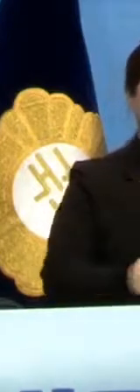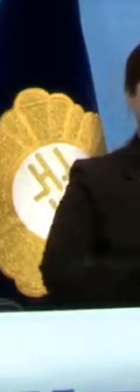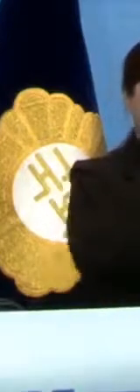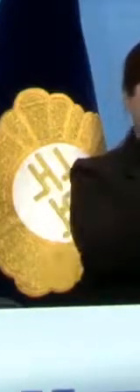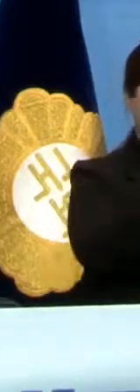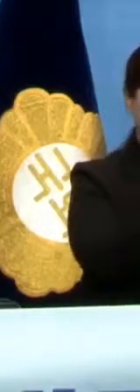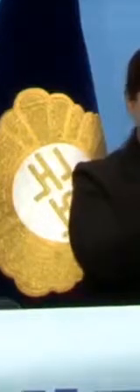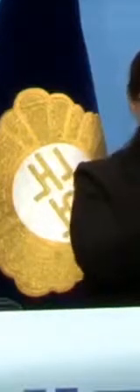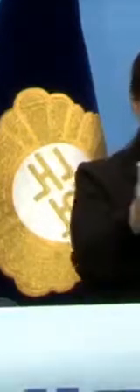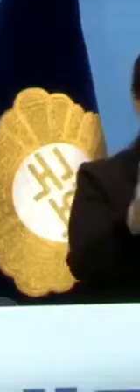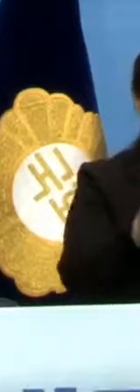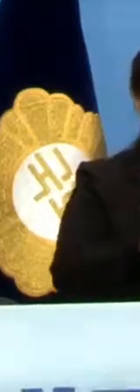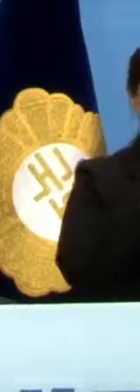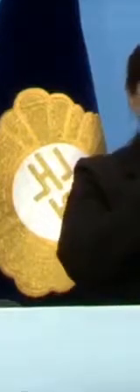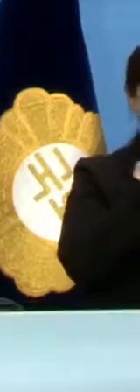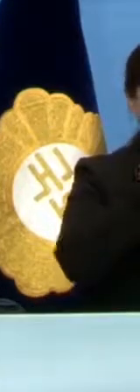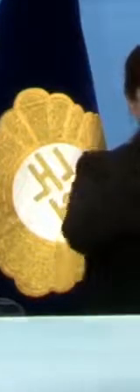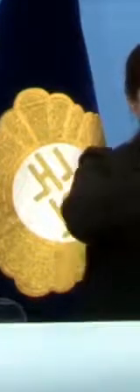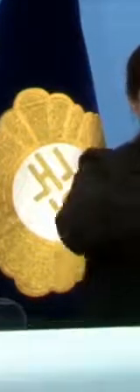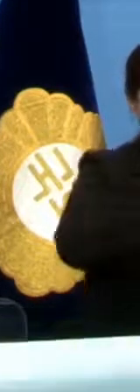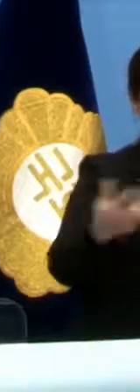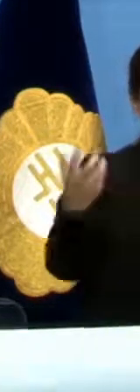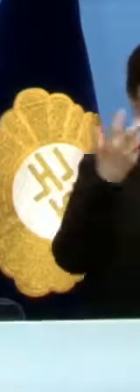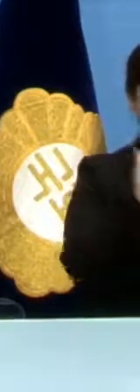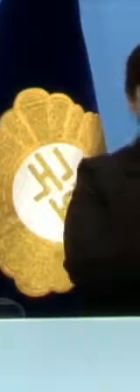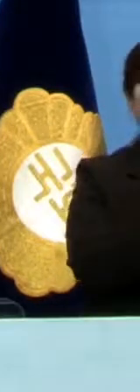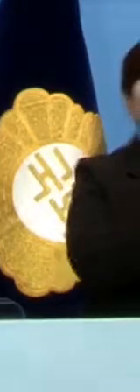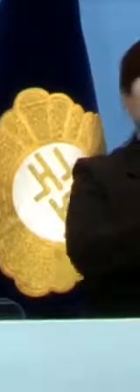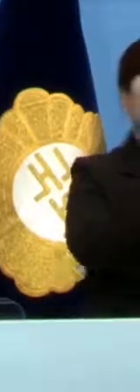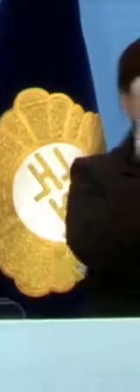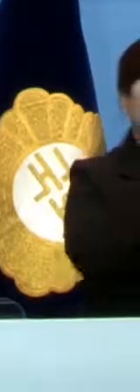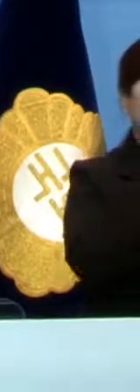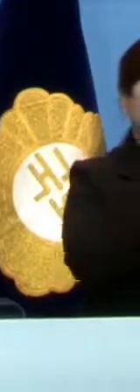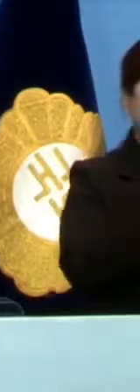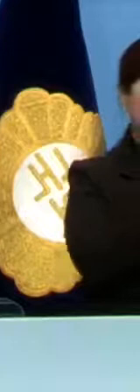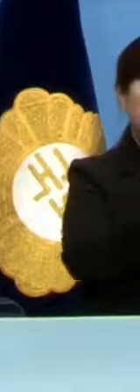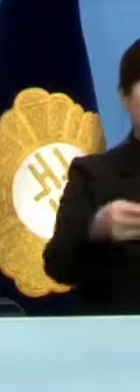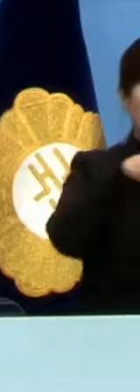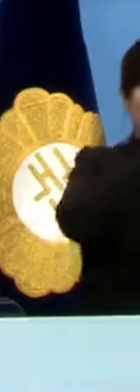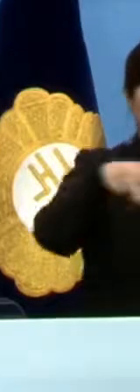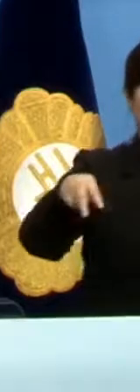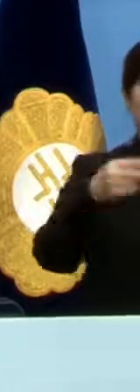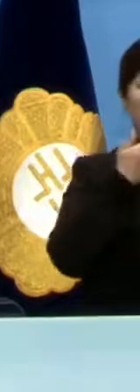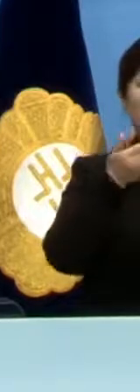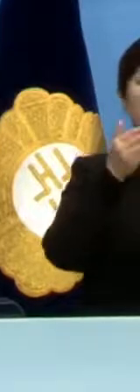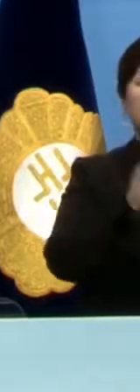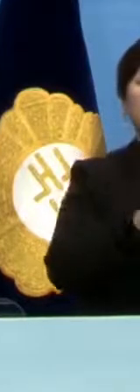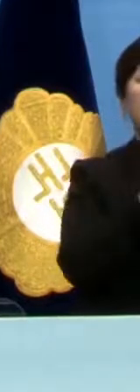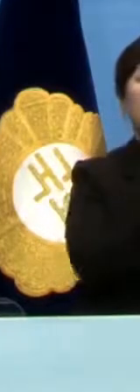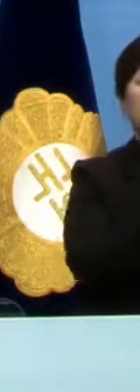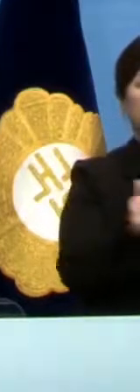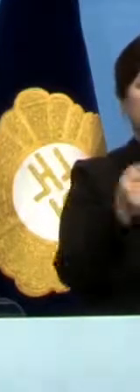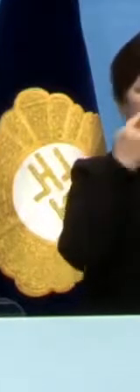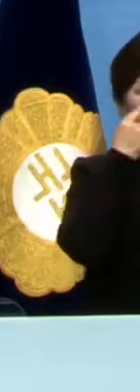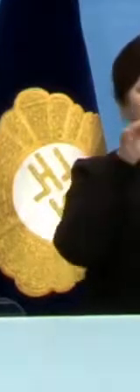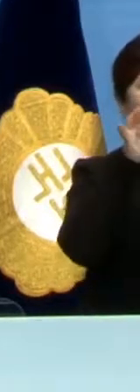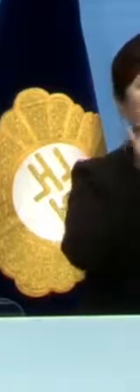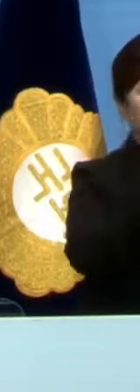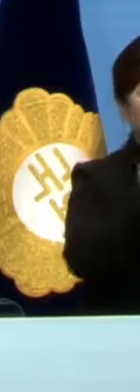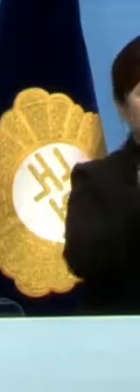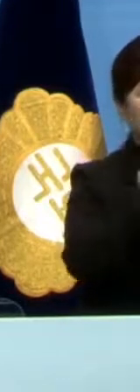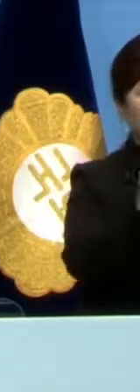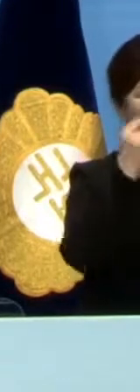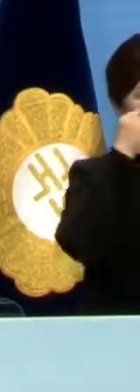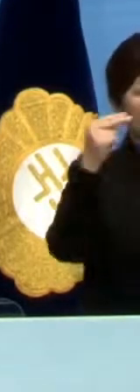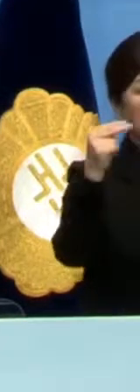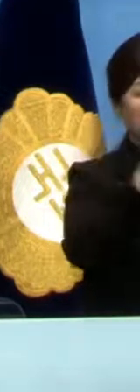코로나19로 인해서 물론 기자회견장은 5명 이상이 가능하다고는 들었는데 그래도 국민들 시선에